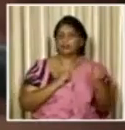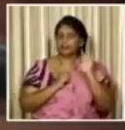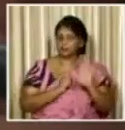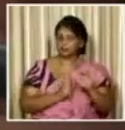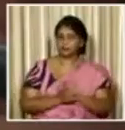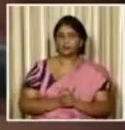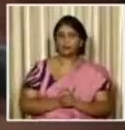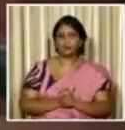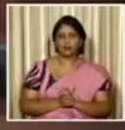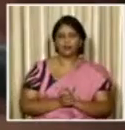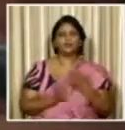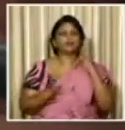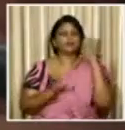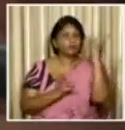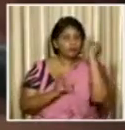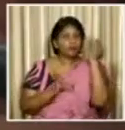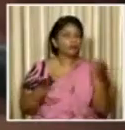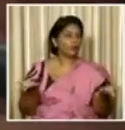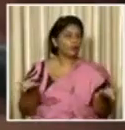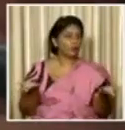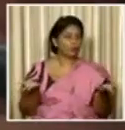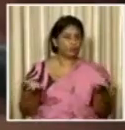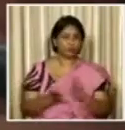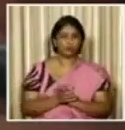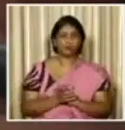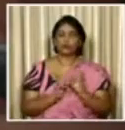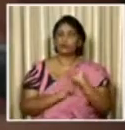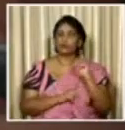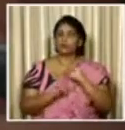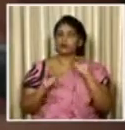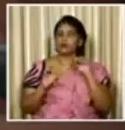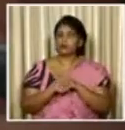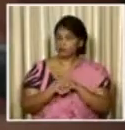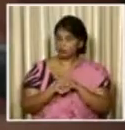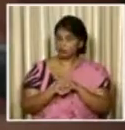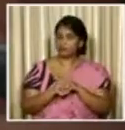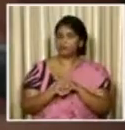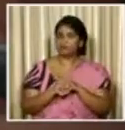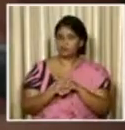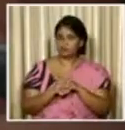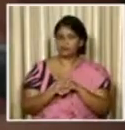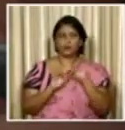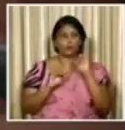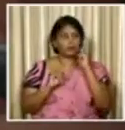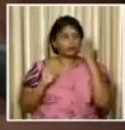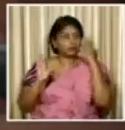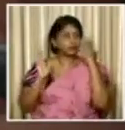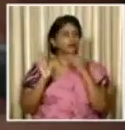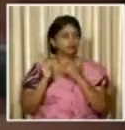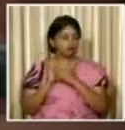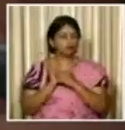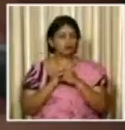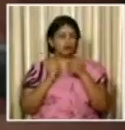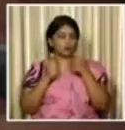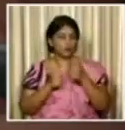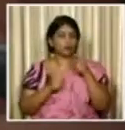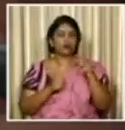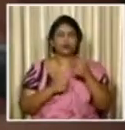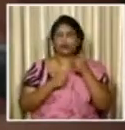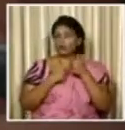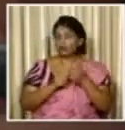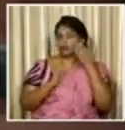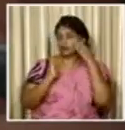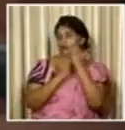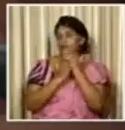සිද්ධ වුණා. ඒක ප්‍රතිඵල බවට පත් වුණේ මොකක්ද? පාර්ලිමේන්තුවට පැවරි තිබෙන යම් සාධනීය ගුණාංග තියෙනවා. සාධනීය